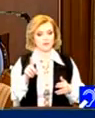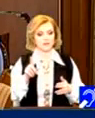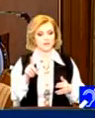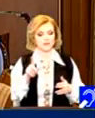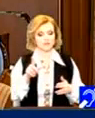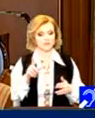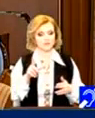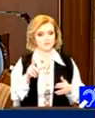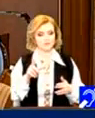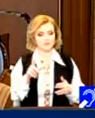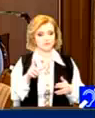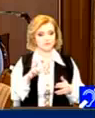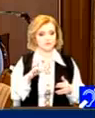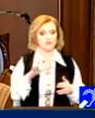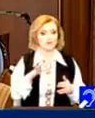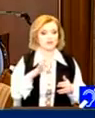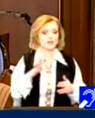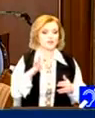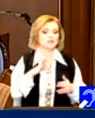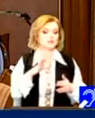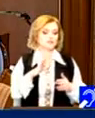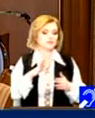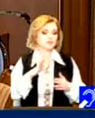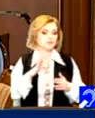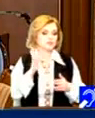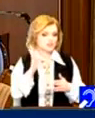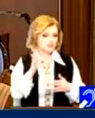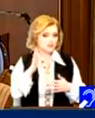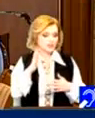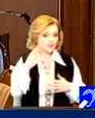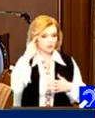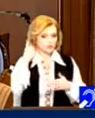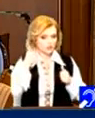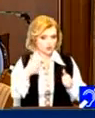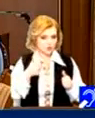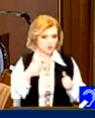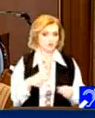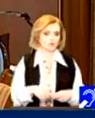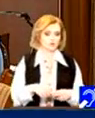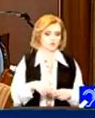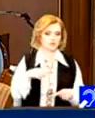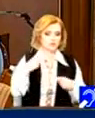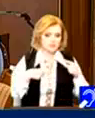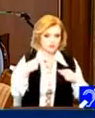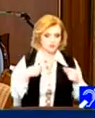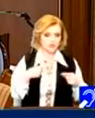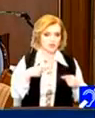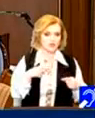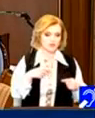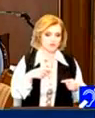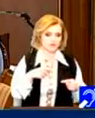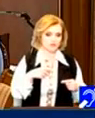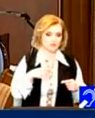în primul rând problema este la Partidul Popular European, la PPE, să fie constructive în perioada următoare pentru a ajuta